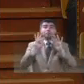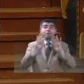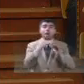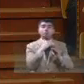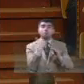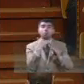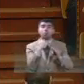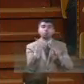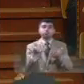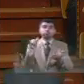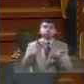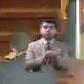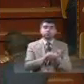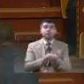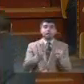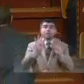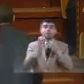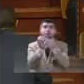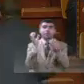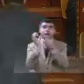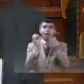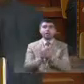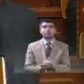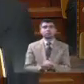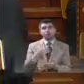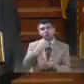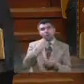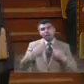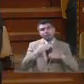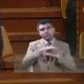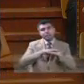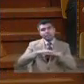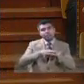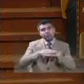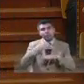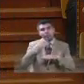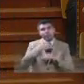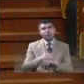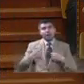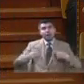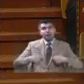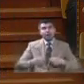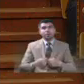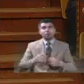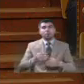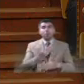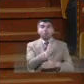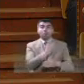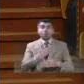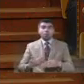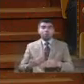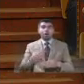أشخاص. حافلة السيد الرئيس المحترم، ومن خلال كذلك كنطلبوا منكم من الحكومة